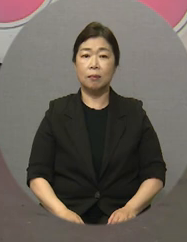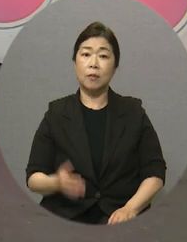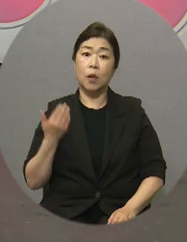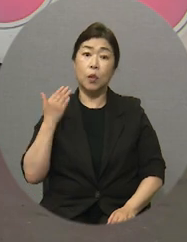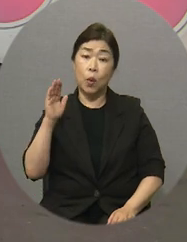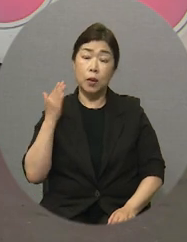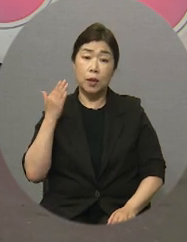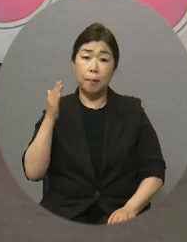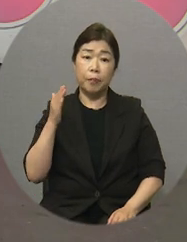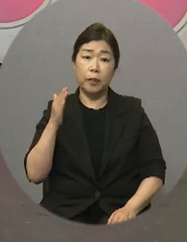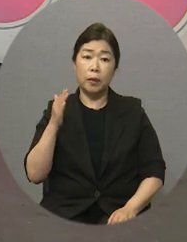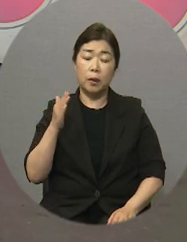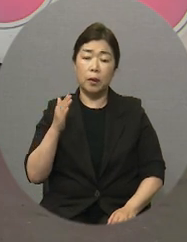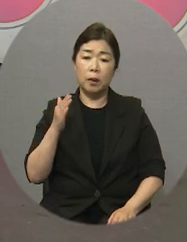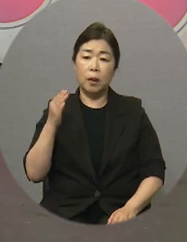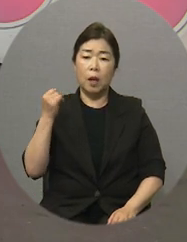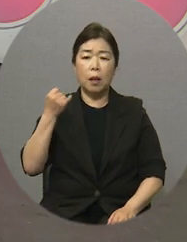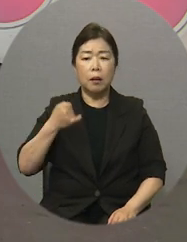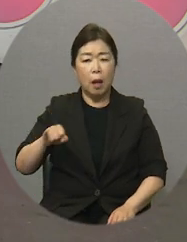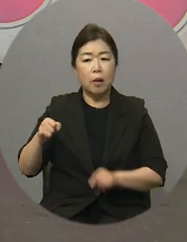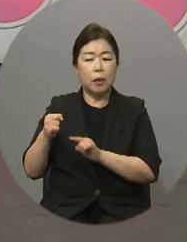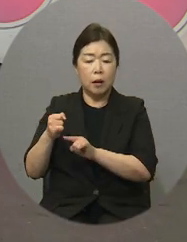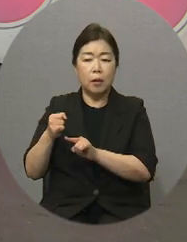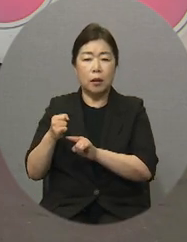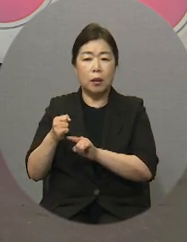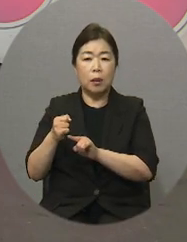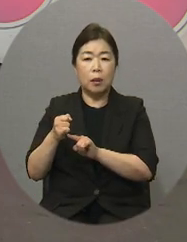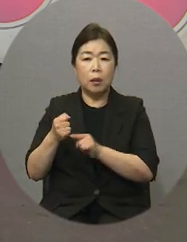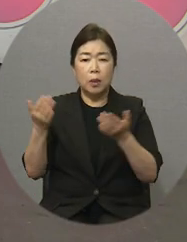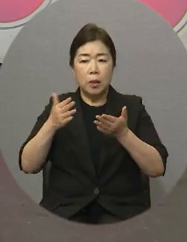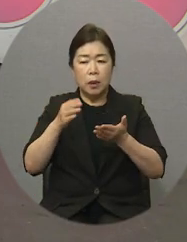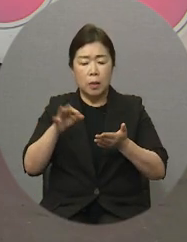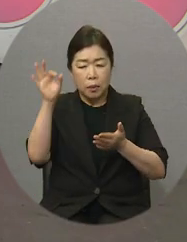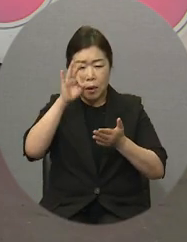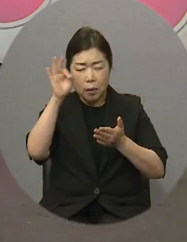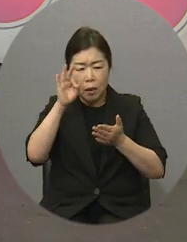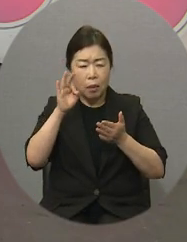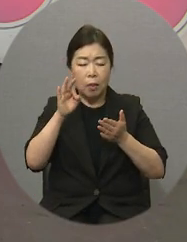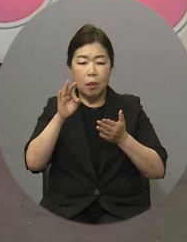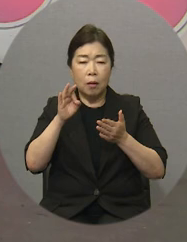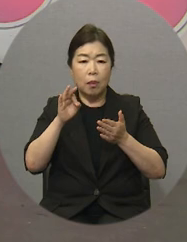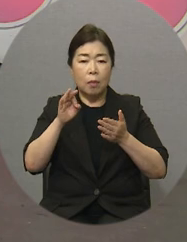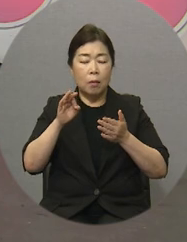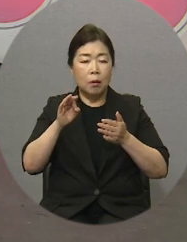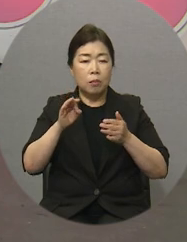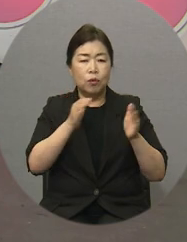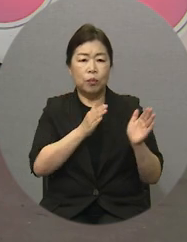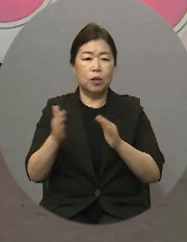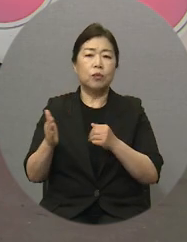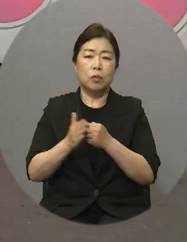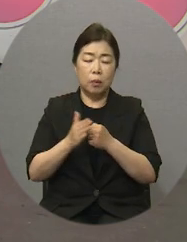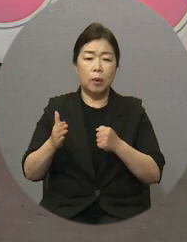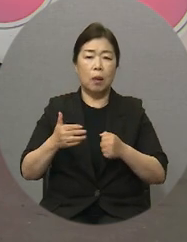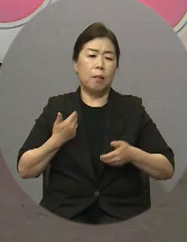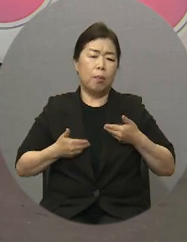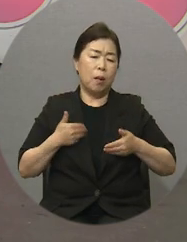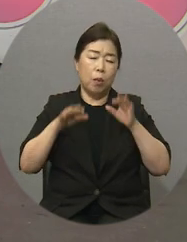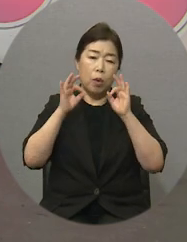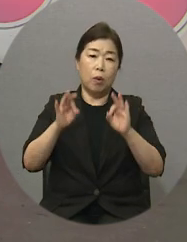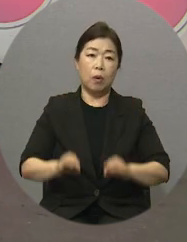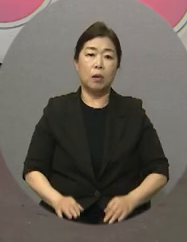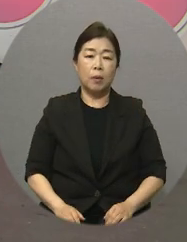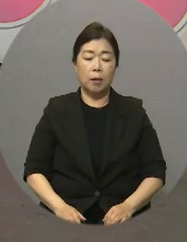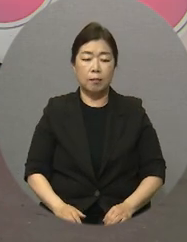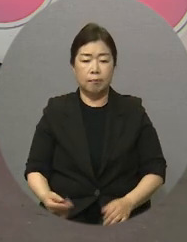요즘 딸 아이가 취업을 준비하느라 많이 피곤한 것 같아 보였습니다. 일어나면 도시락을 싸들고